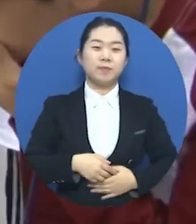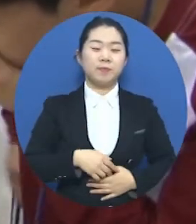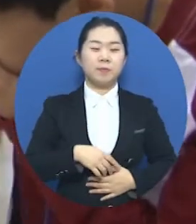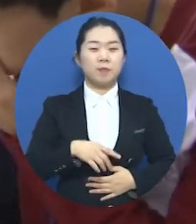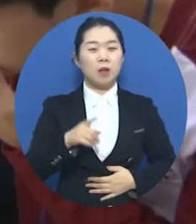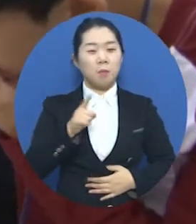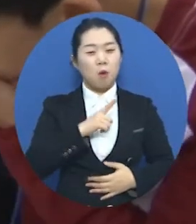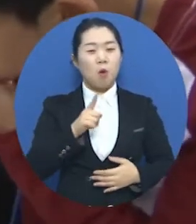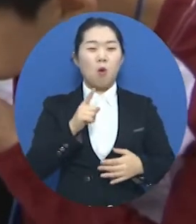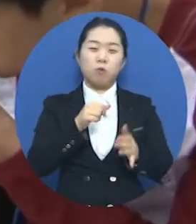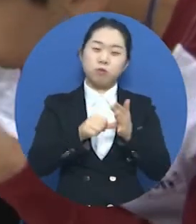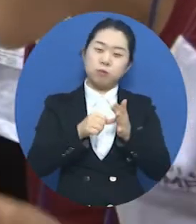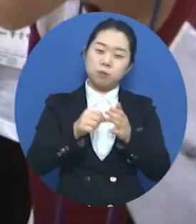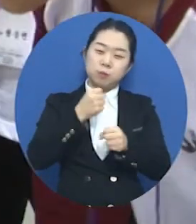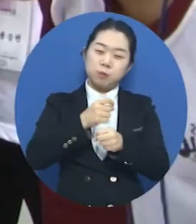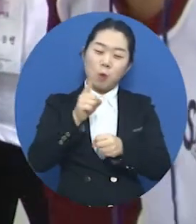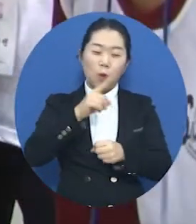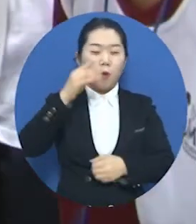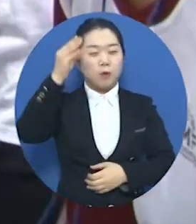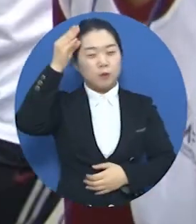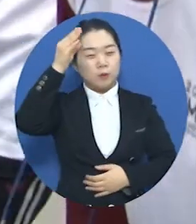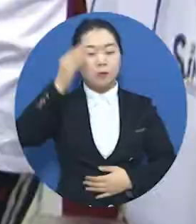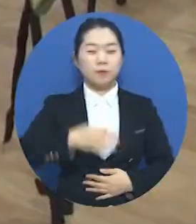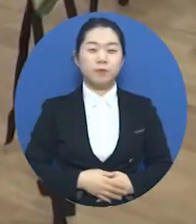작품이 탄생할지 정말 기대가 됩니다.